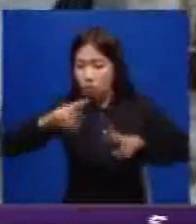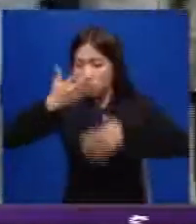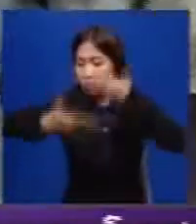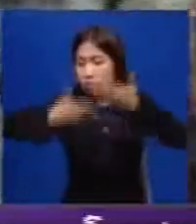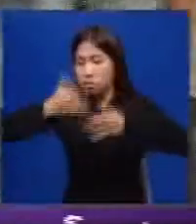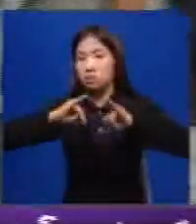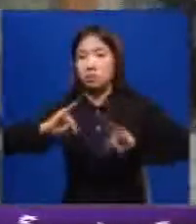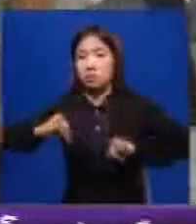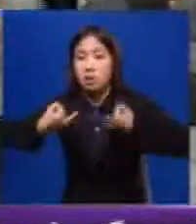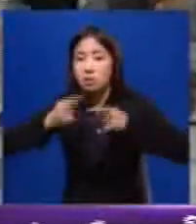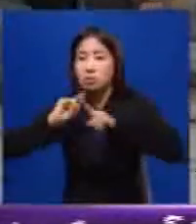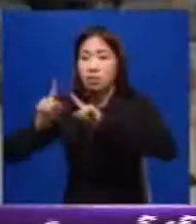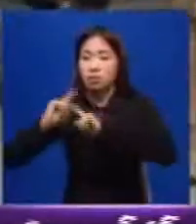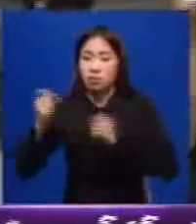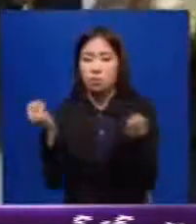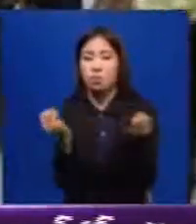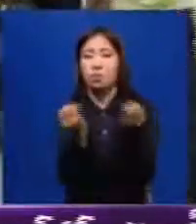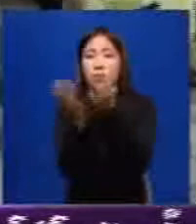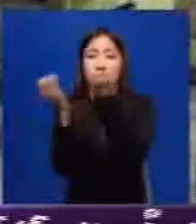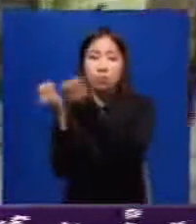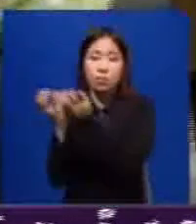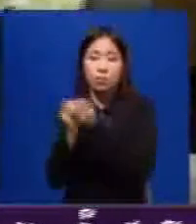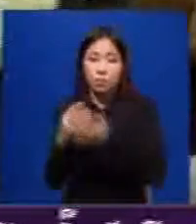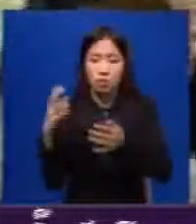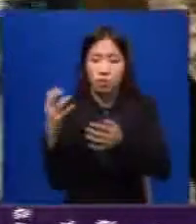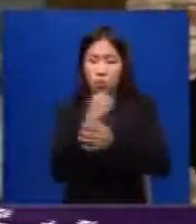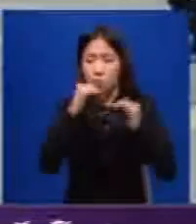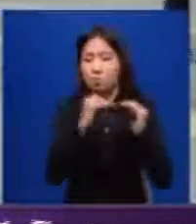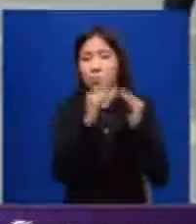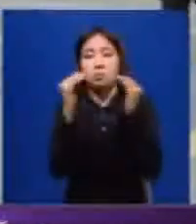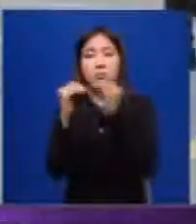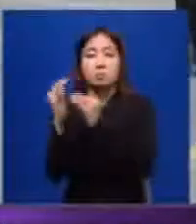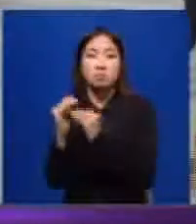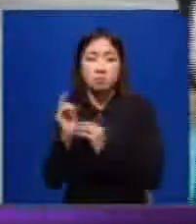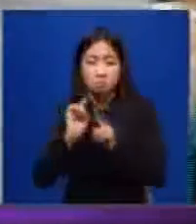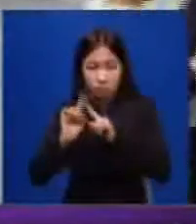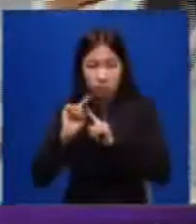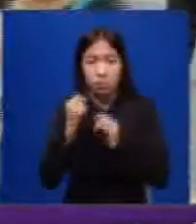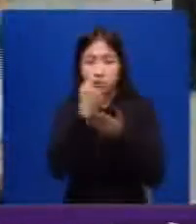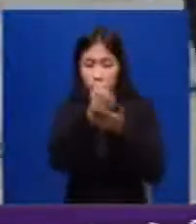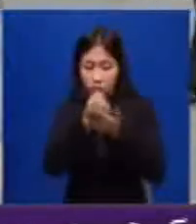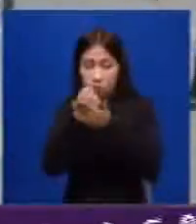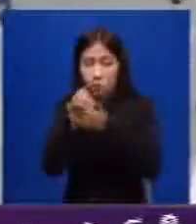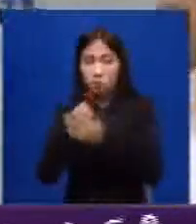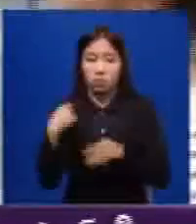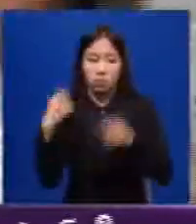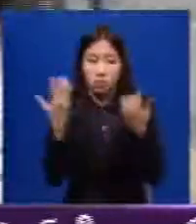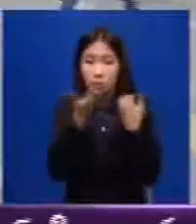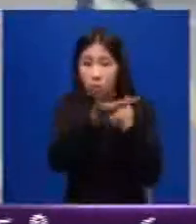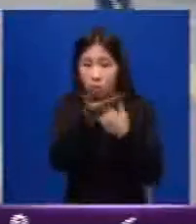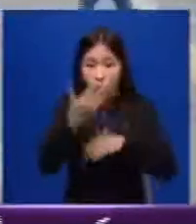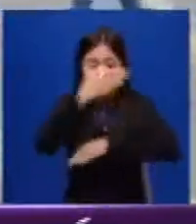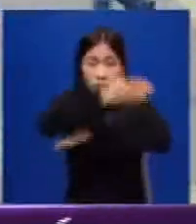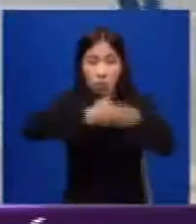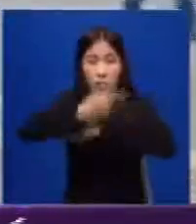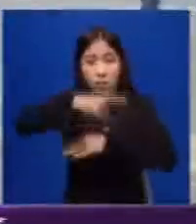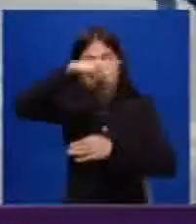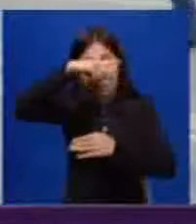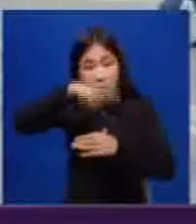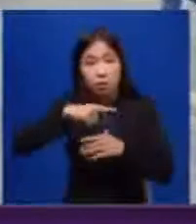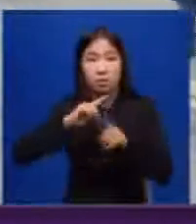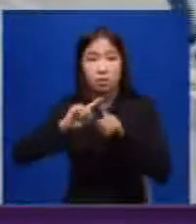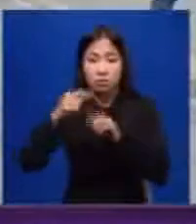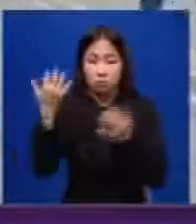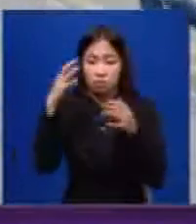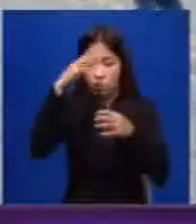ลาดนัดจตุจักรที่ได้รับผลกระทบจากความไม่เป็นธรรมต่างๆโดยเสนอให้การรถไฟแห่งประเทศไทยและกรุงเทพมหานครร่